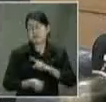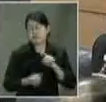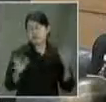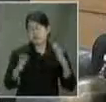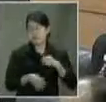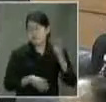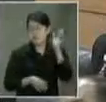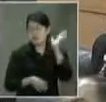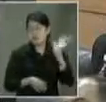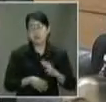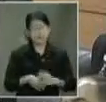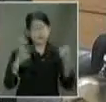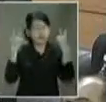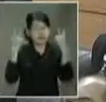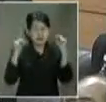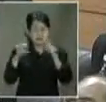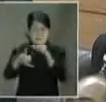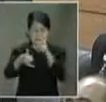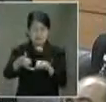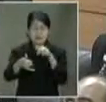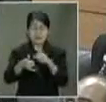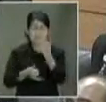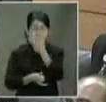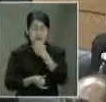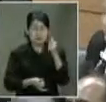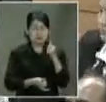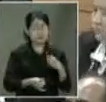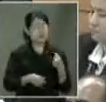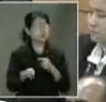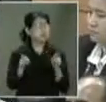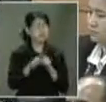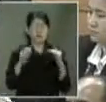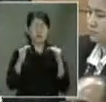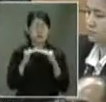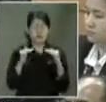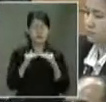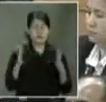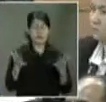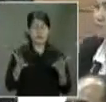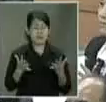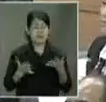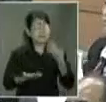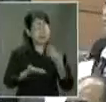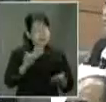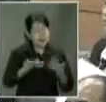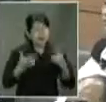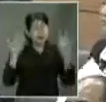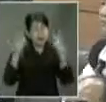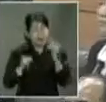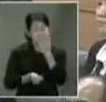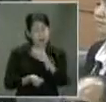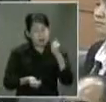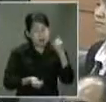ภิสิทธิ์หมดความชอบธรรมเพราะท่านจะด้วยความตั้งใจหรือเชื่อคน